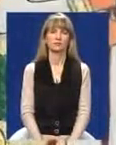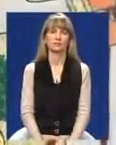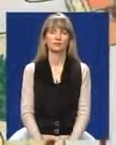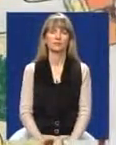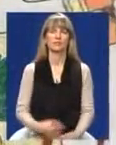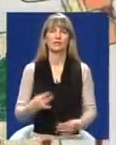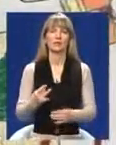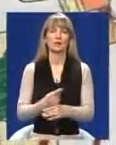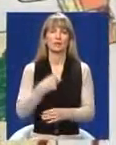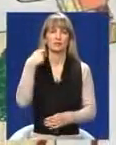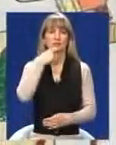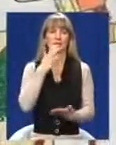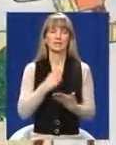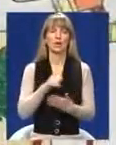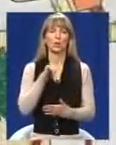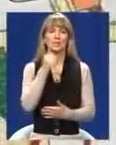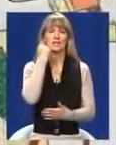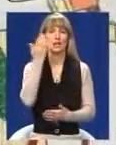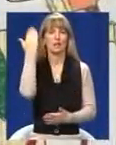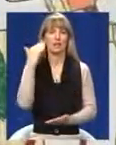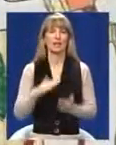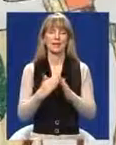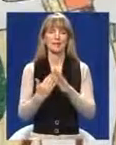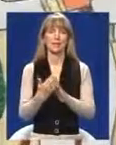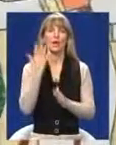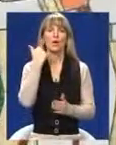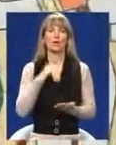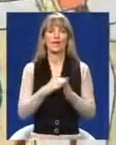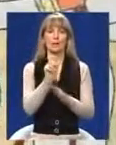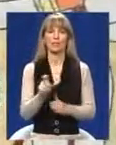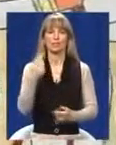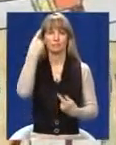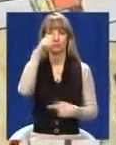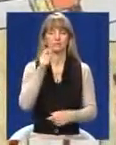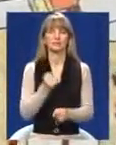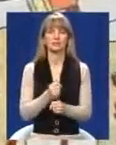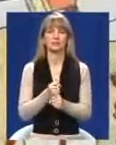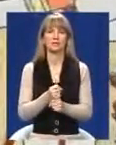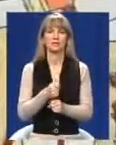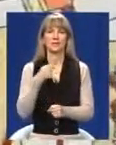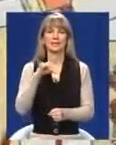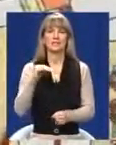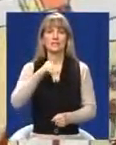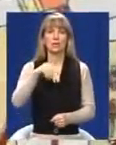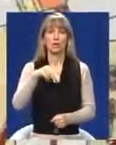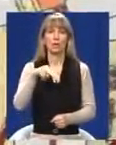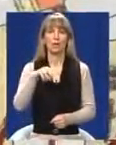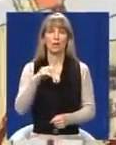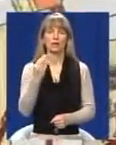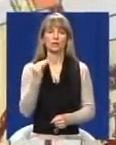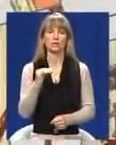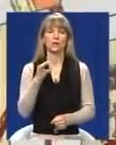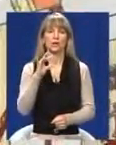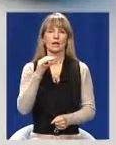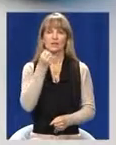Найперші зубні пасти існували у стародавньому Єгипті, коли єгиптяни придумали виготовляти цей засіб із солі, перцю, квіток ірису